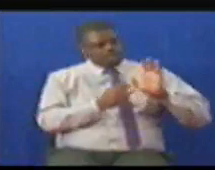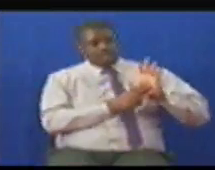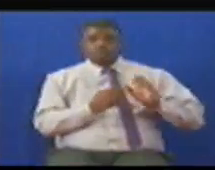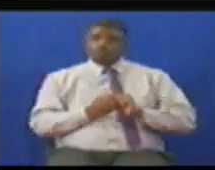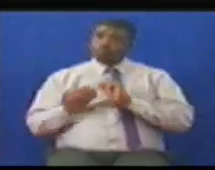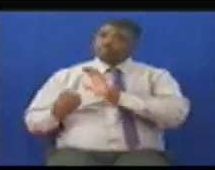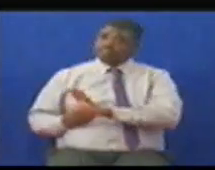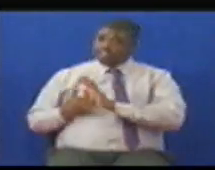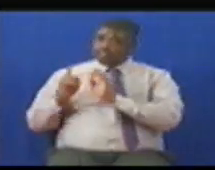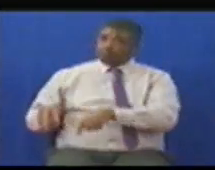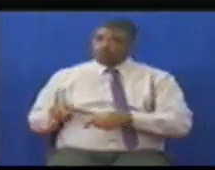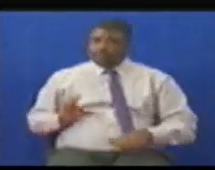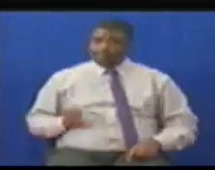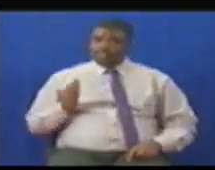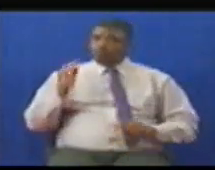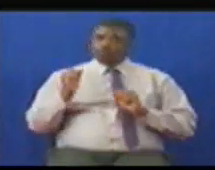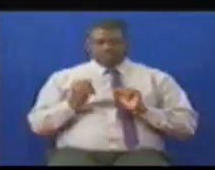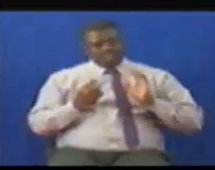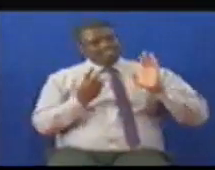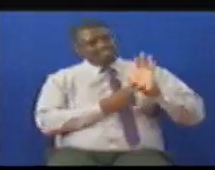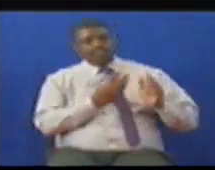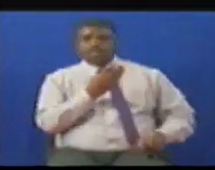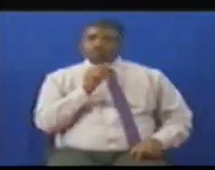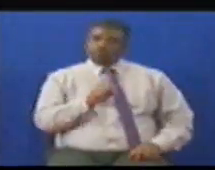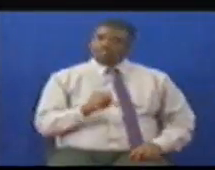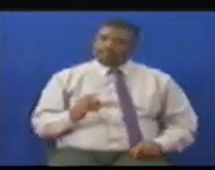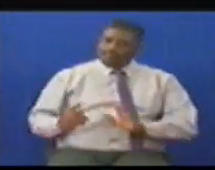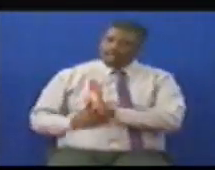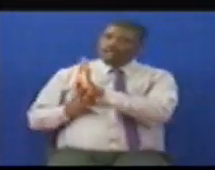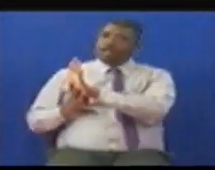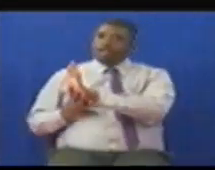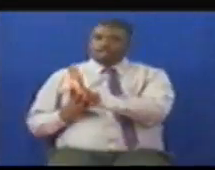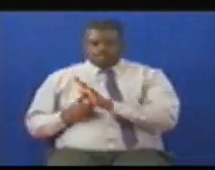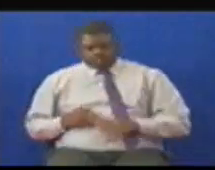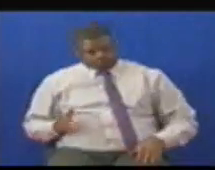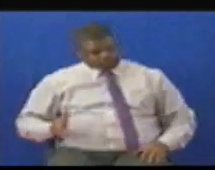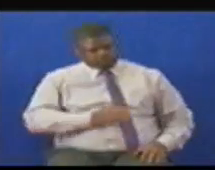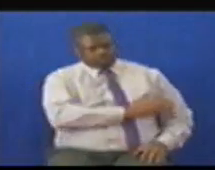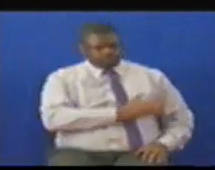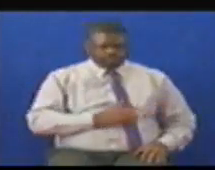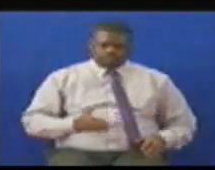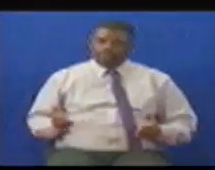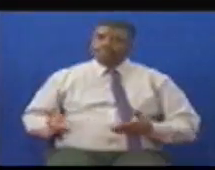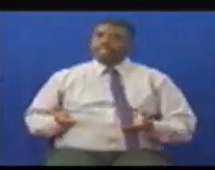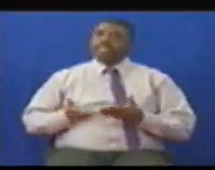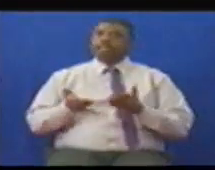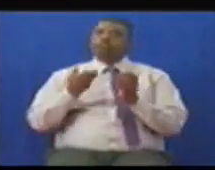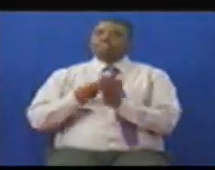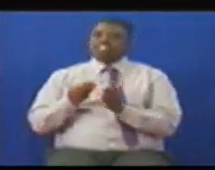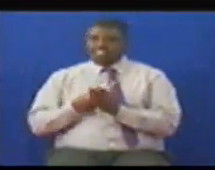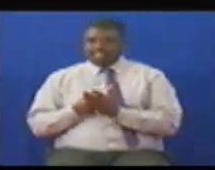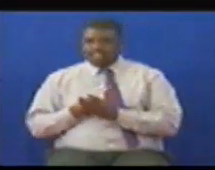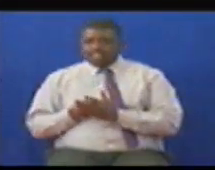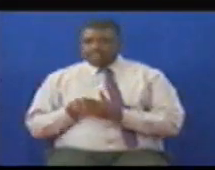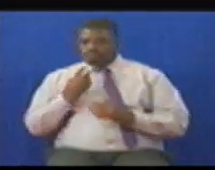ambacho kilikuwa ni shilingi bilioni 374.7. Kwa upande wa fedha za maendeleo, uchambuzi umeonyesha kwamba